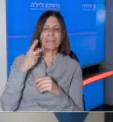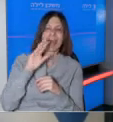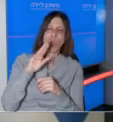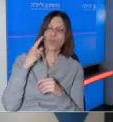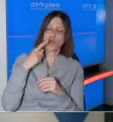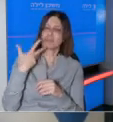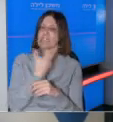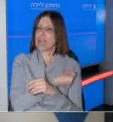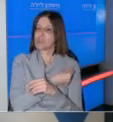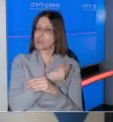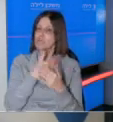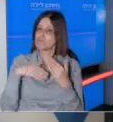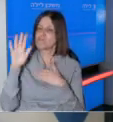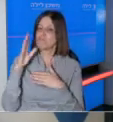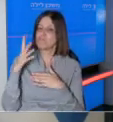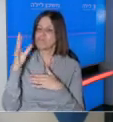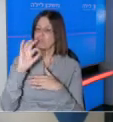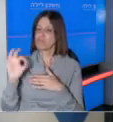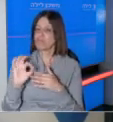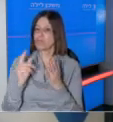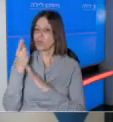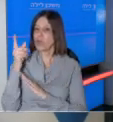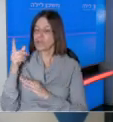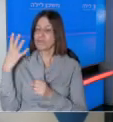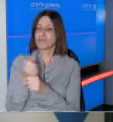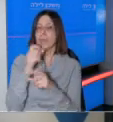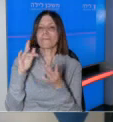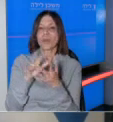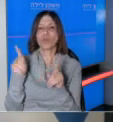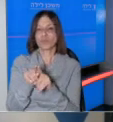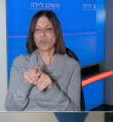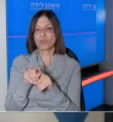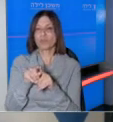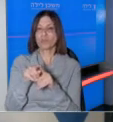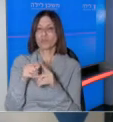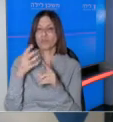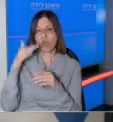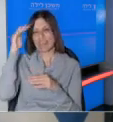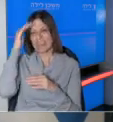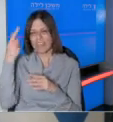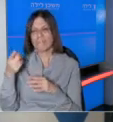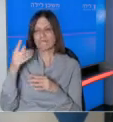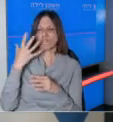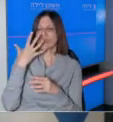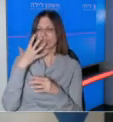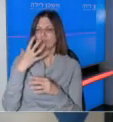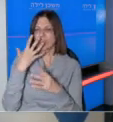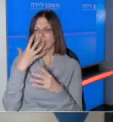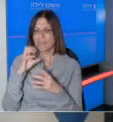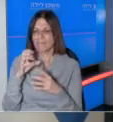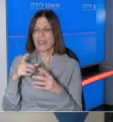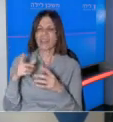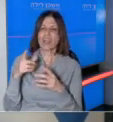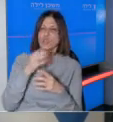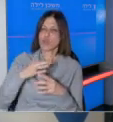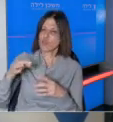התחלה מצוינת. אבל במקומות כמו נתיבות, טבריה, יישובים ערביים רבים, אנחנו